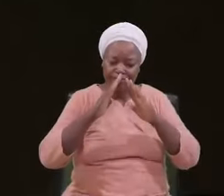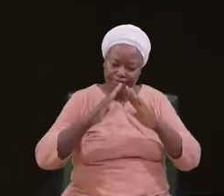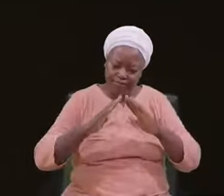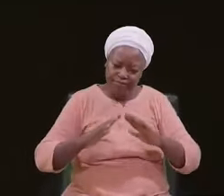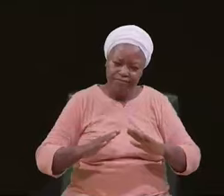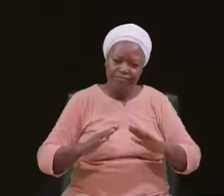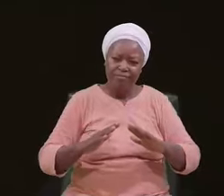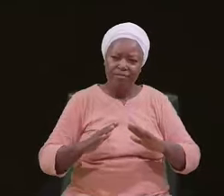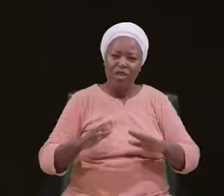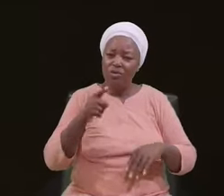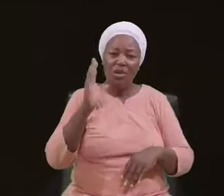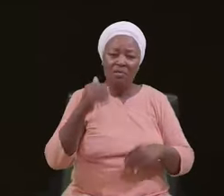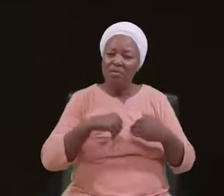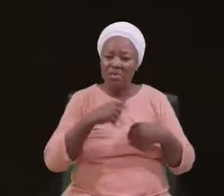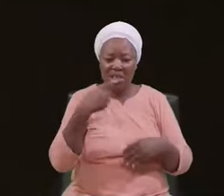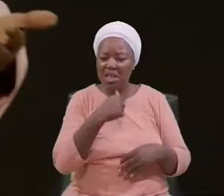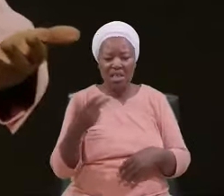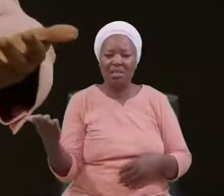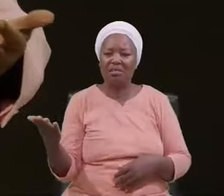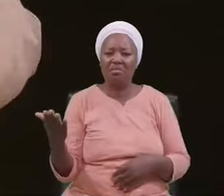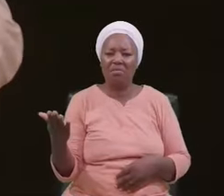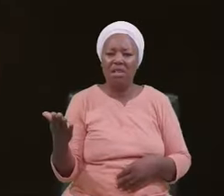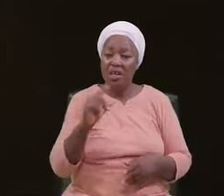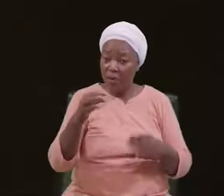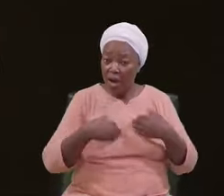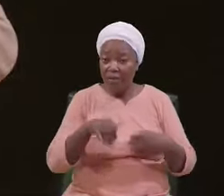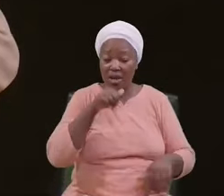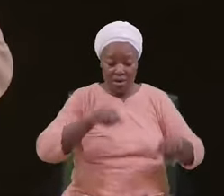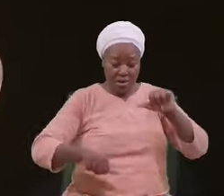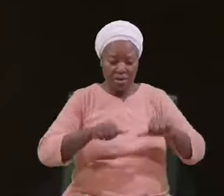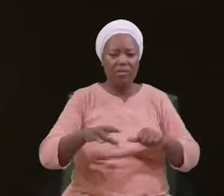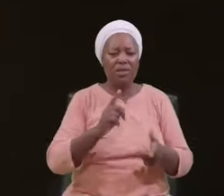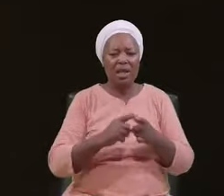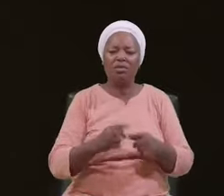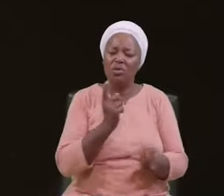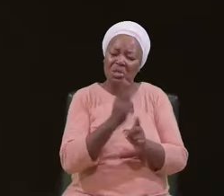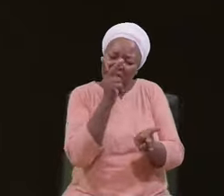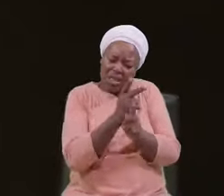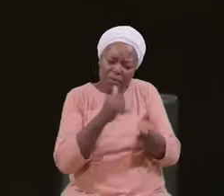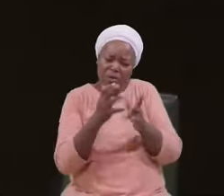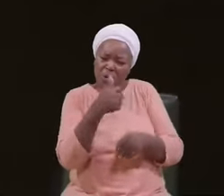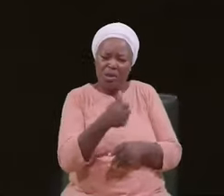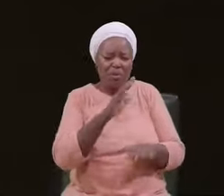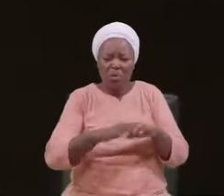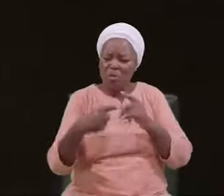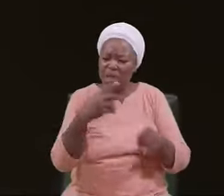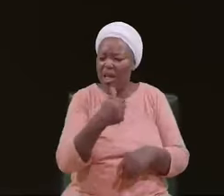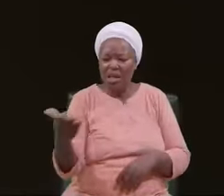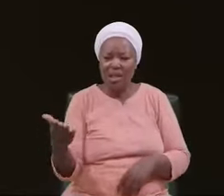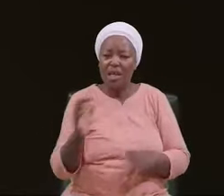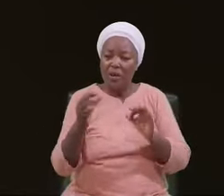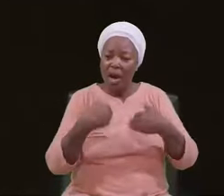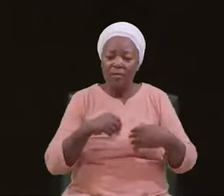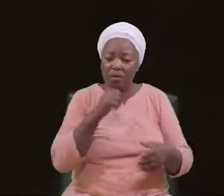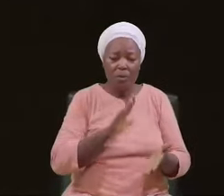dire. Si tu as un doute, engloutis cela. Faut pas le déclarer. Si tu as l'incrédulité, garde cela.